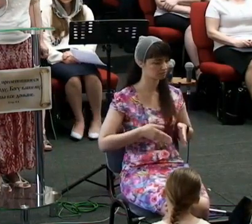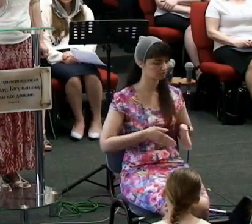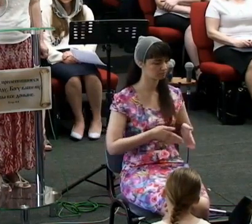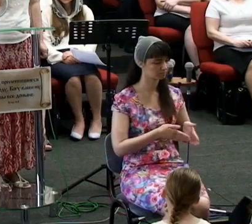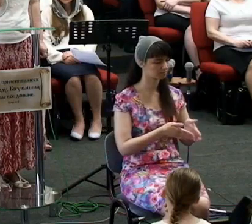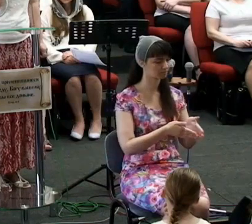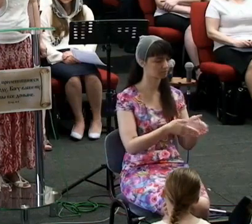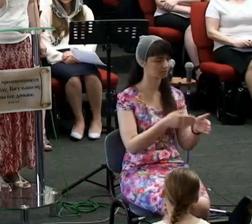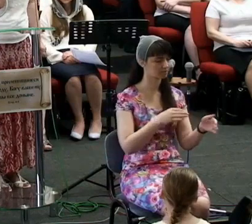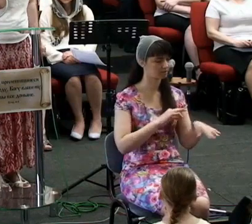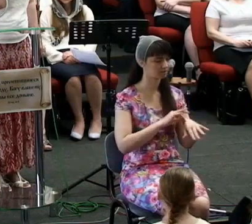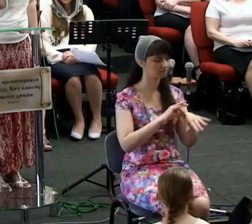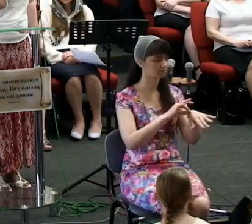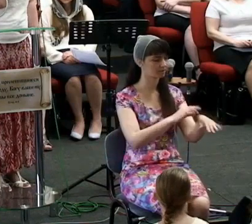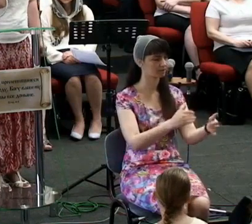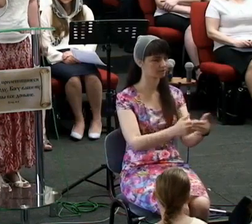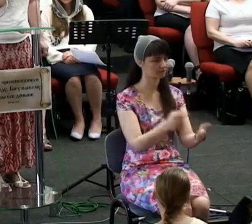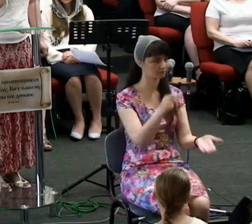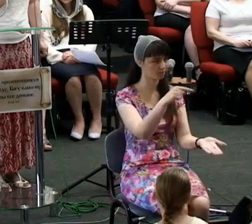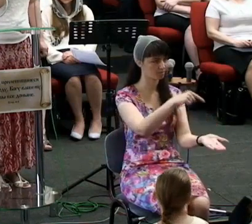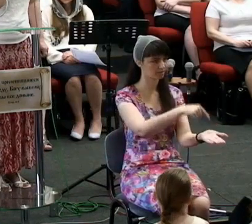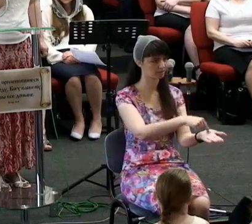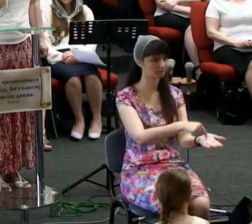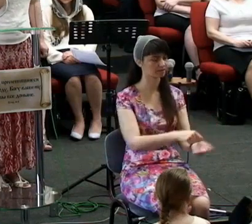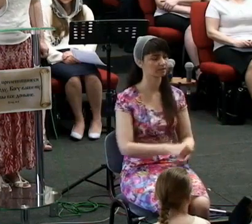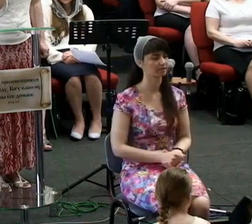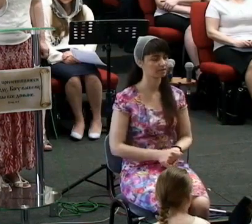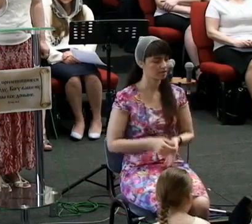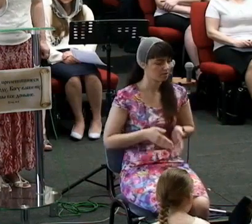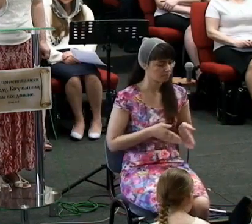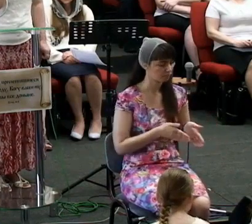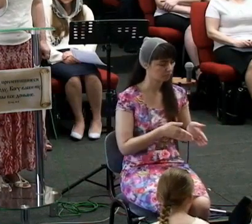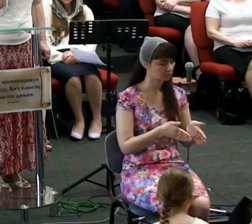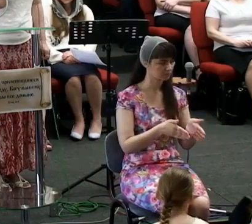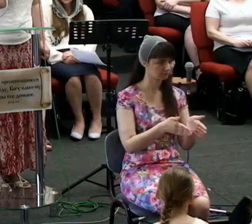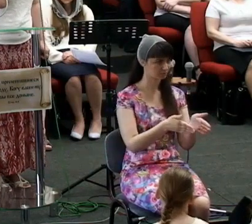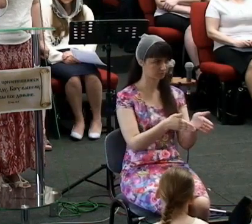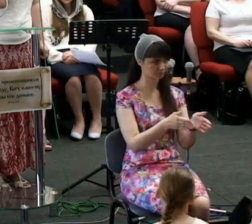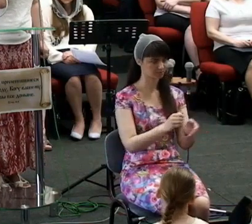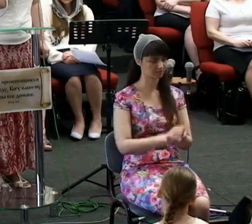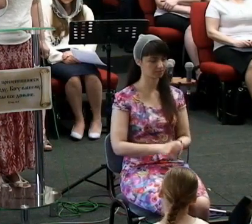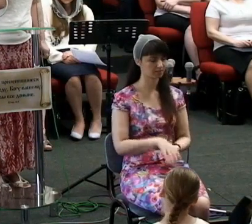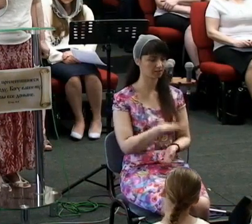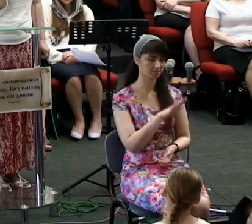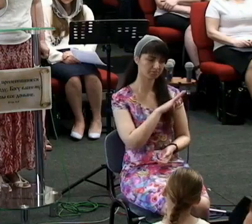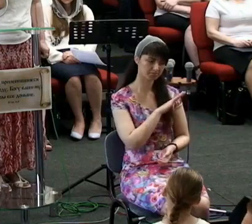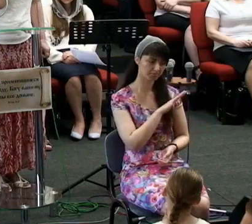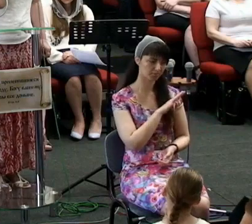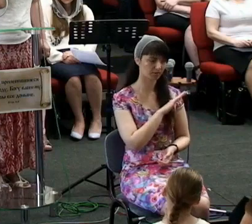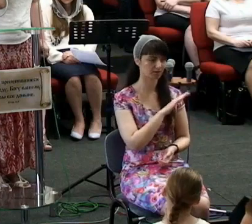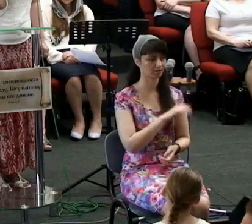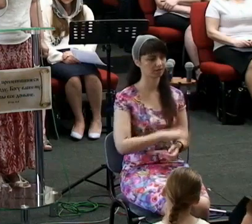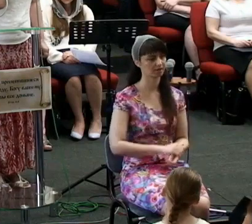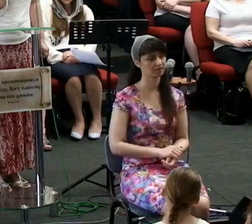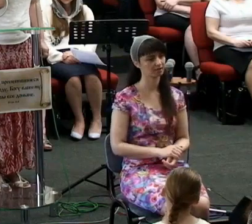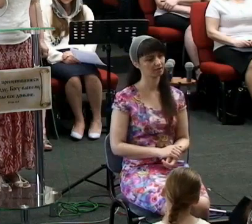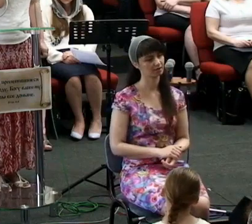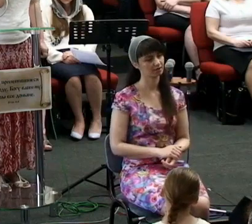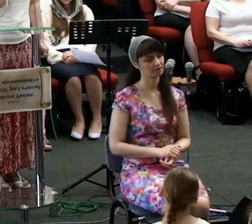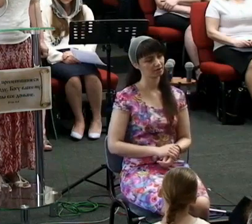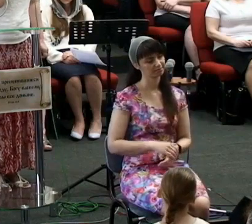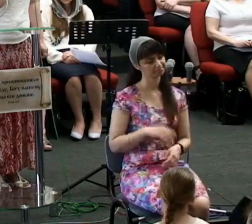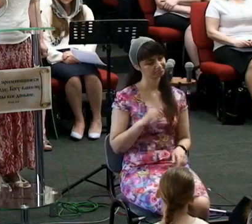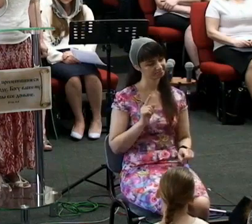до мети. По вузькій дорозі буває часом